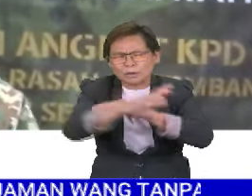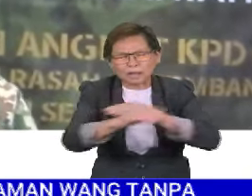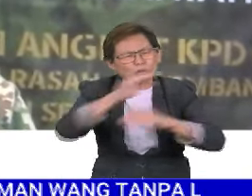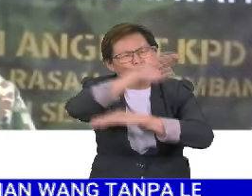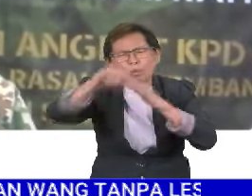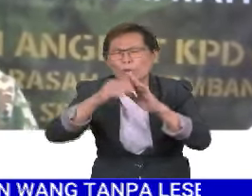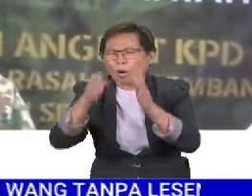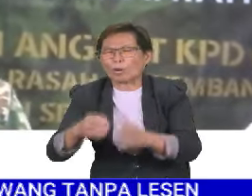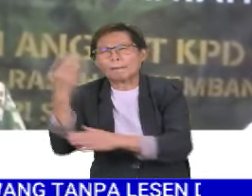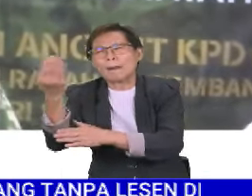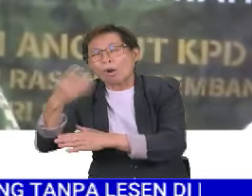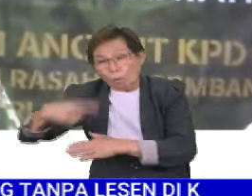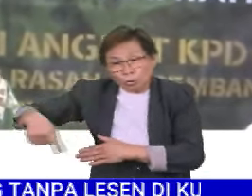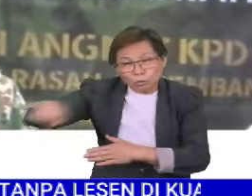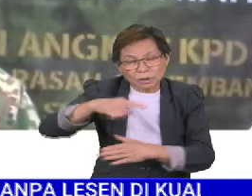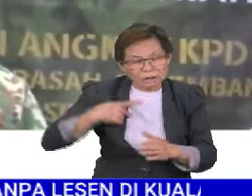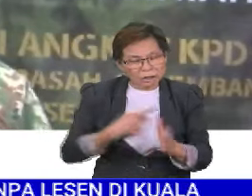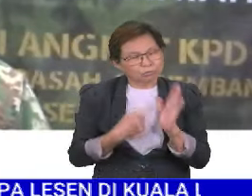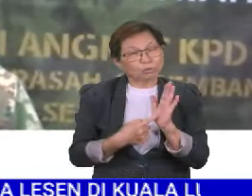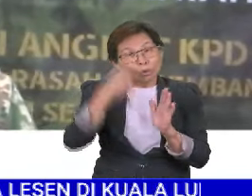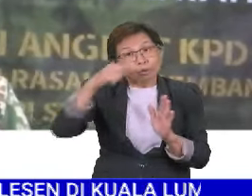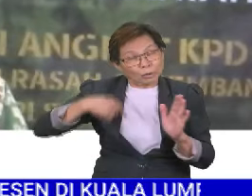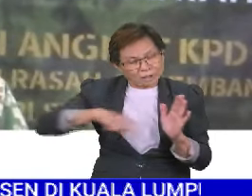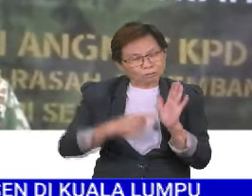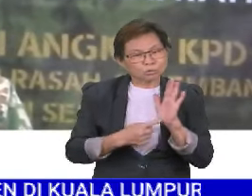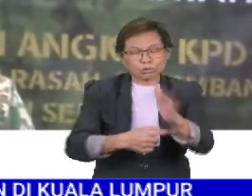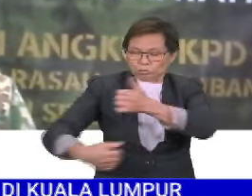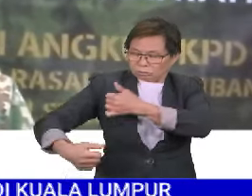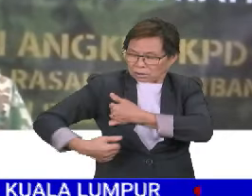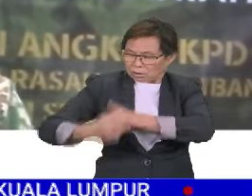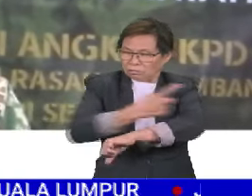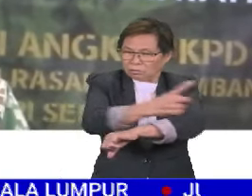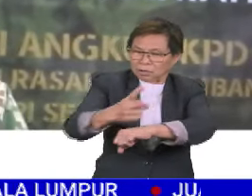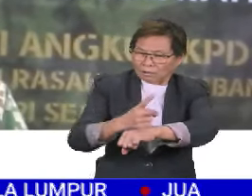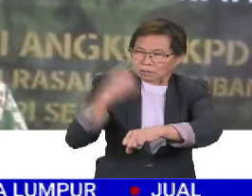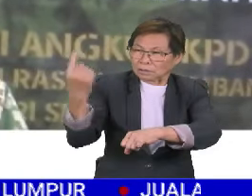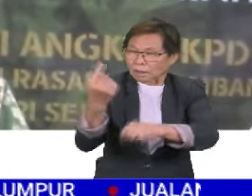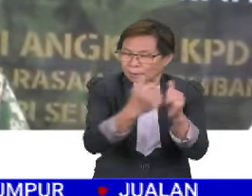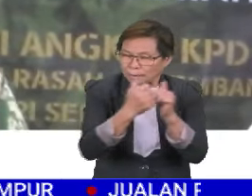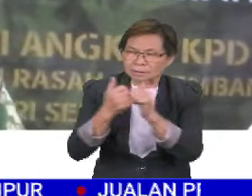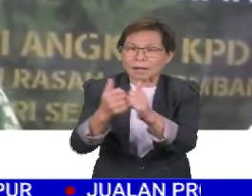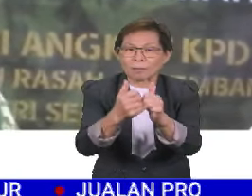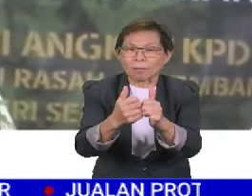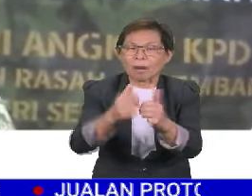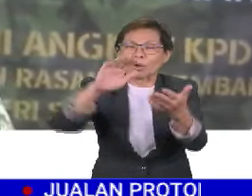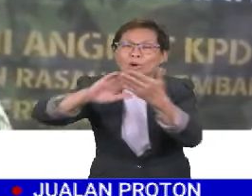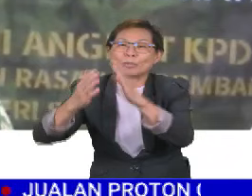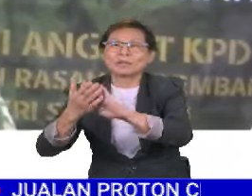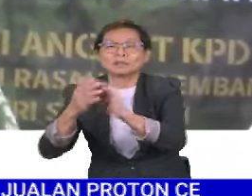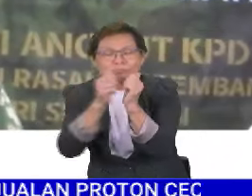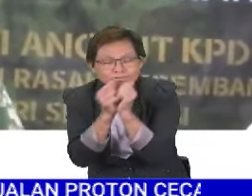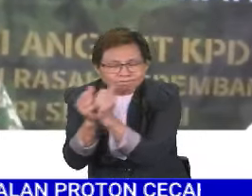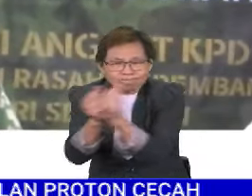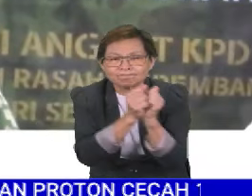setempat yang hadir pada ini untuk kita menunjukkan bahawa tentera darat sentiasa bersama dengan komuniti awam untuk